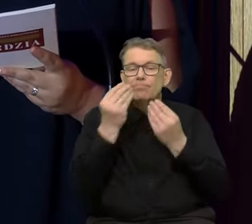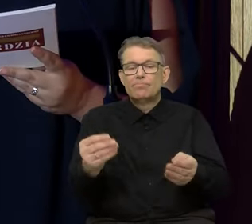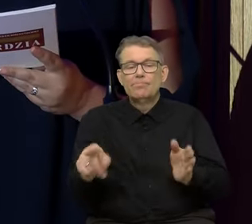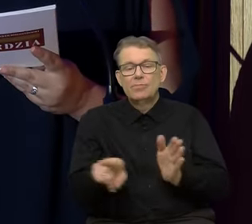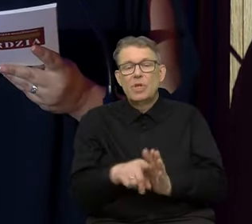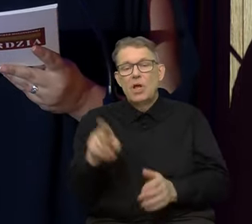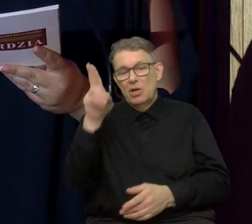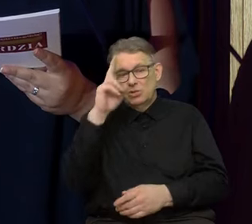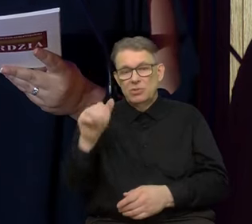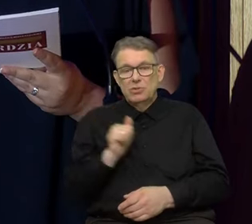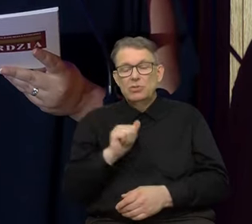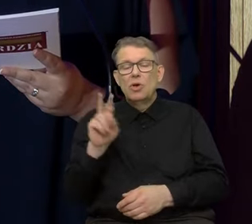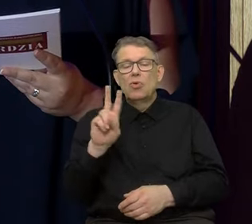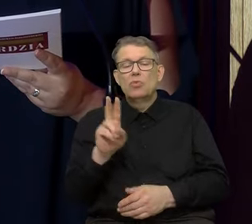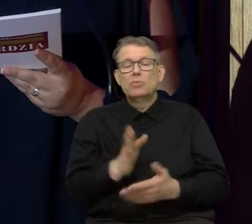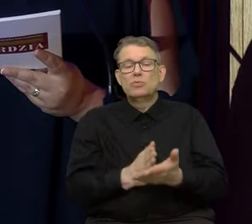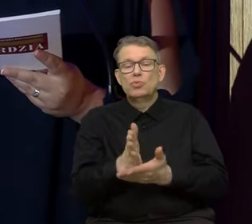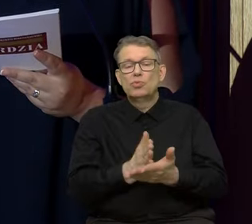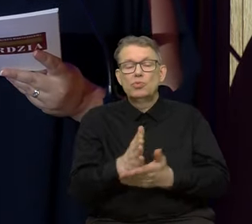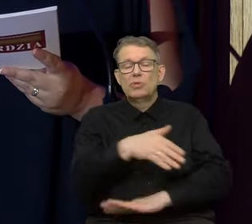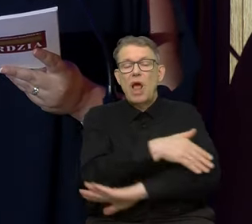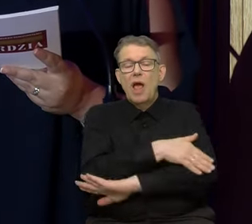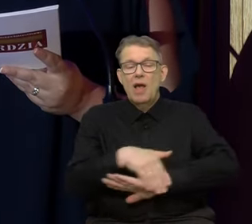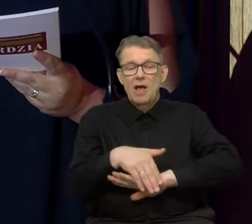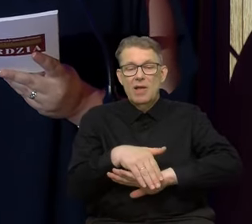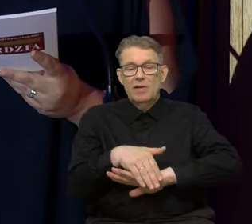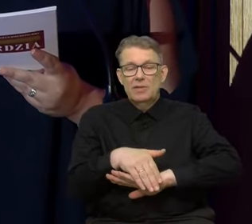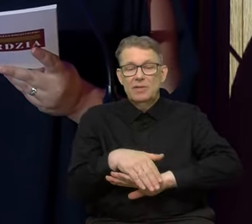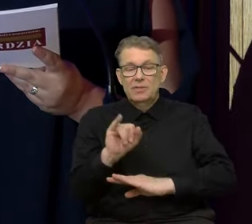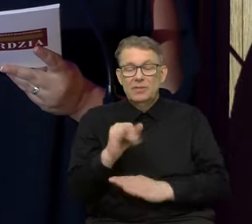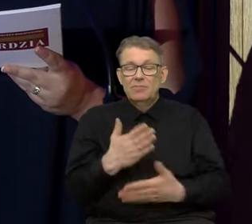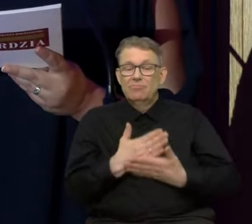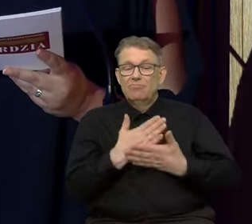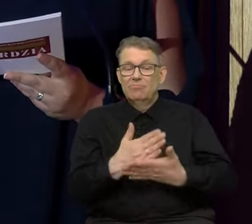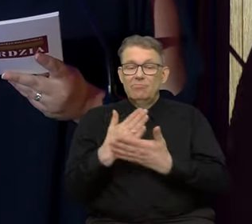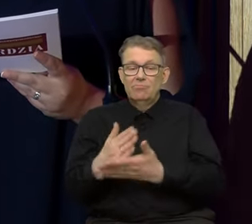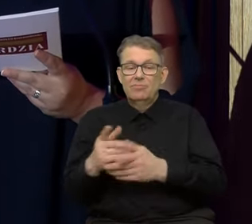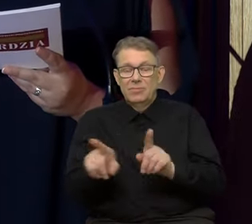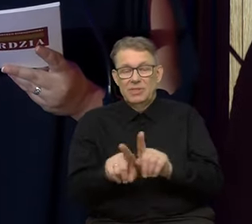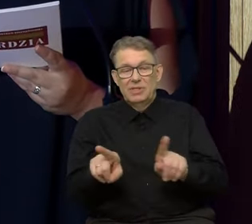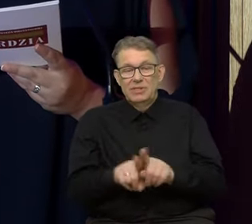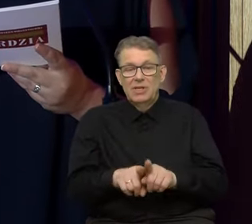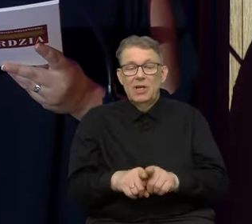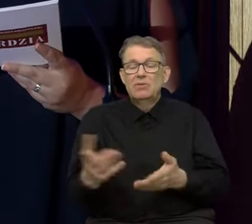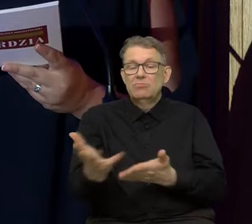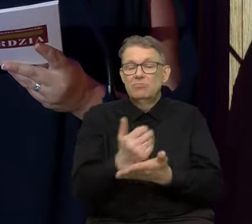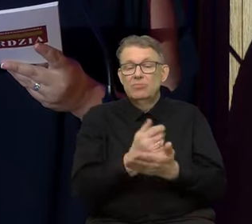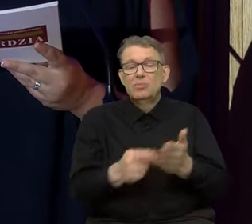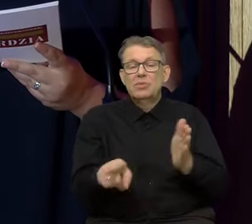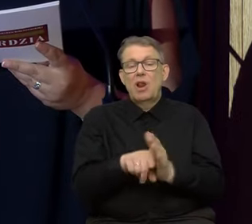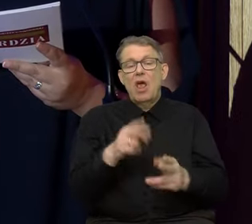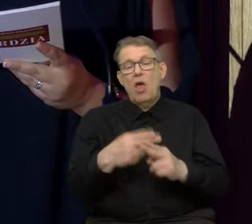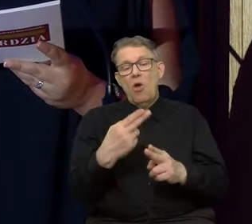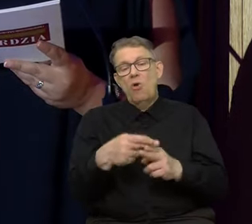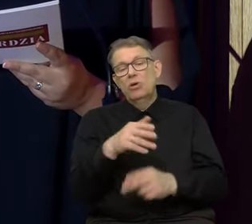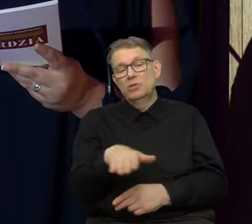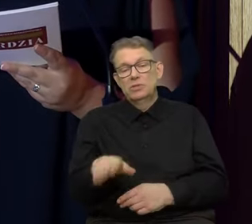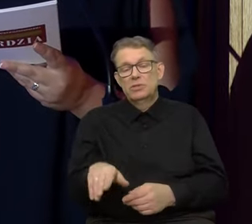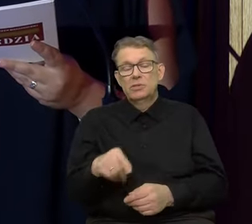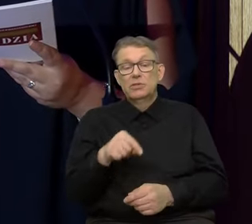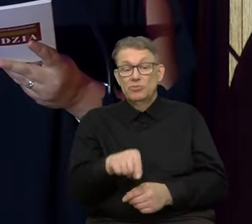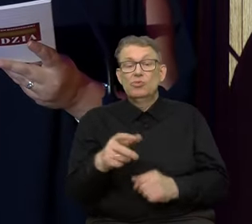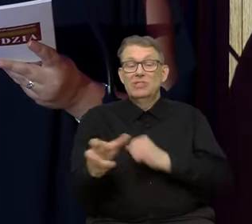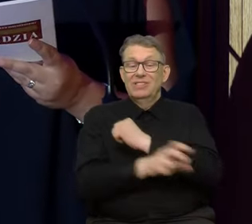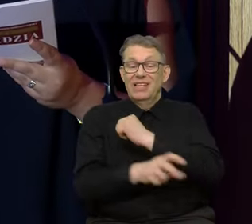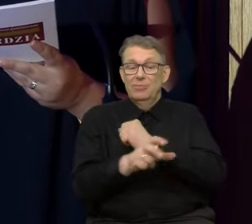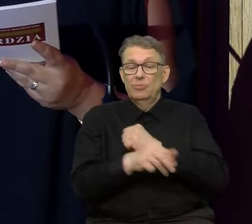żołnierzy popełniających służbę na granicy oraz wspierała zbiórki na chore dzieci. Między innymi w sierpniu tego